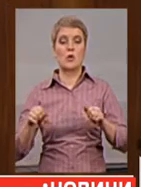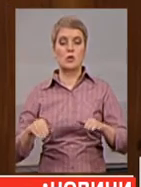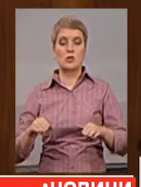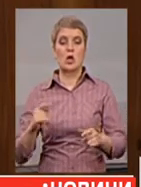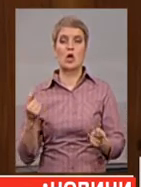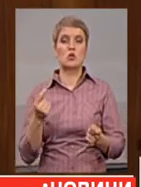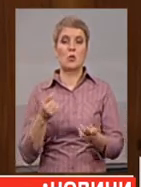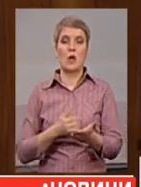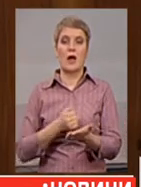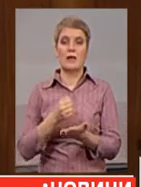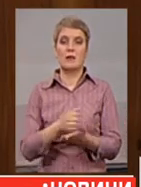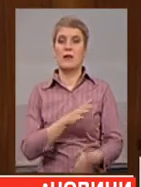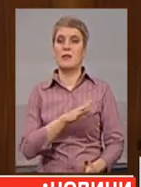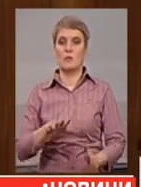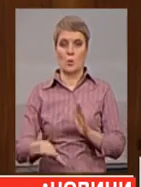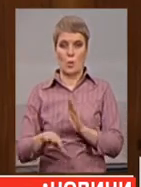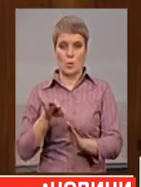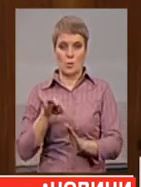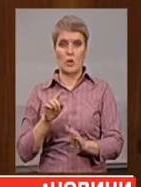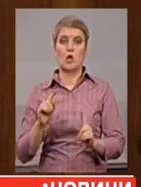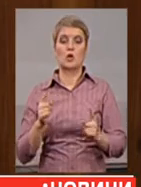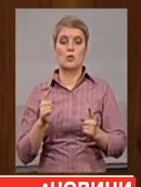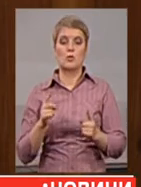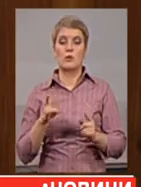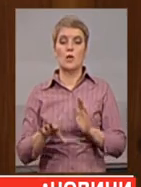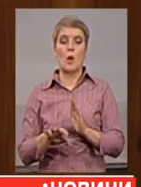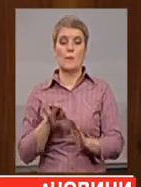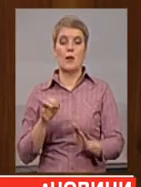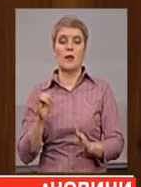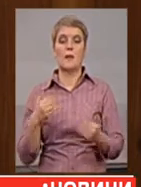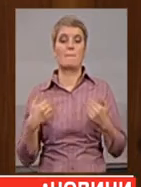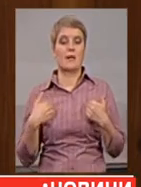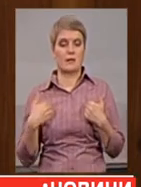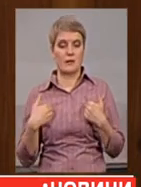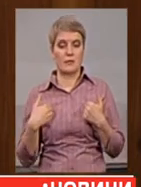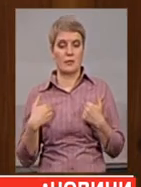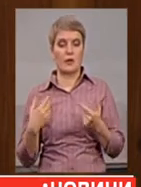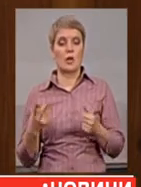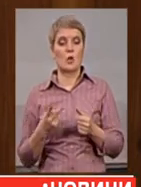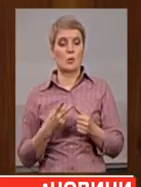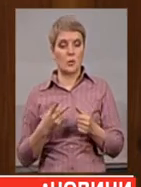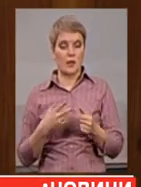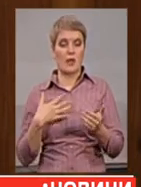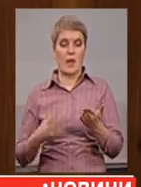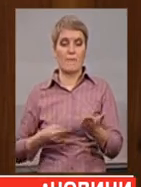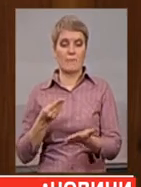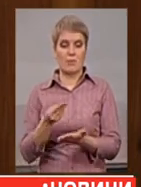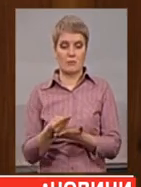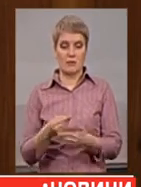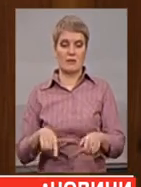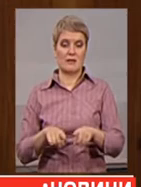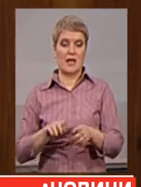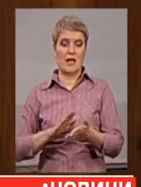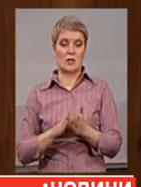жодного кандидата не було обрано, в тому числі і причини, чому вони не обрали і мене. Другий раз я подала, тому що склалася така